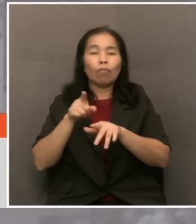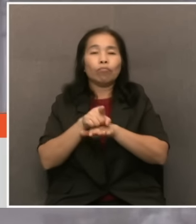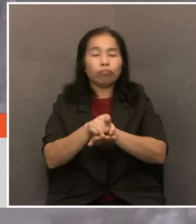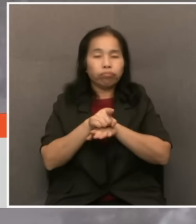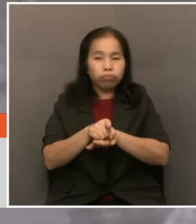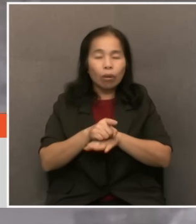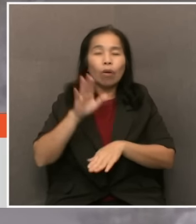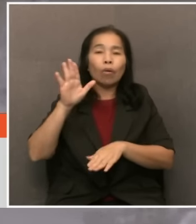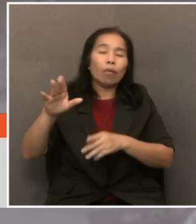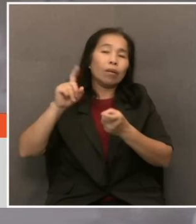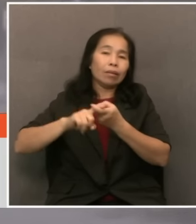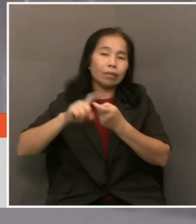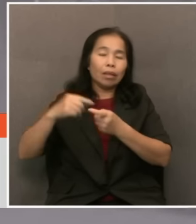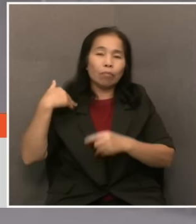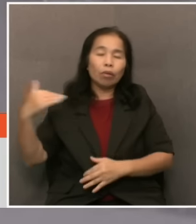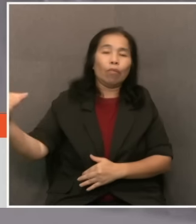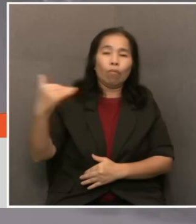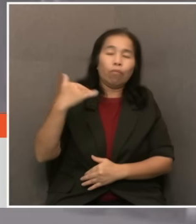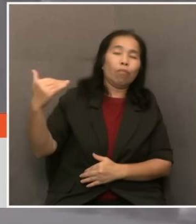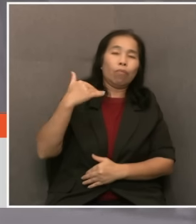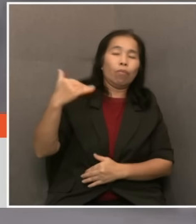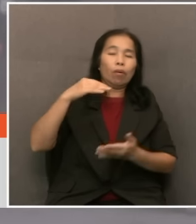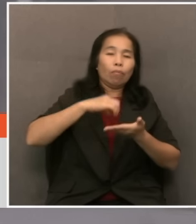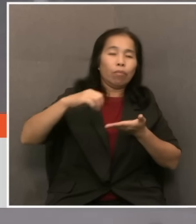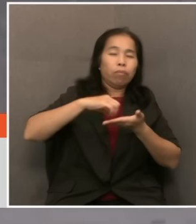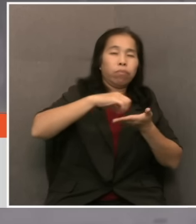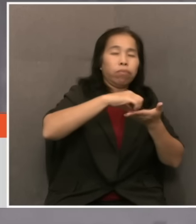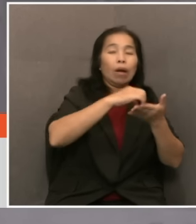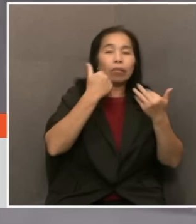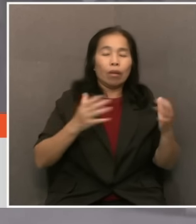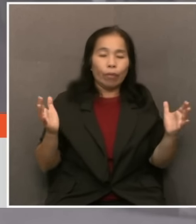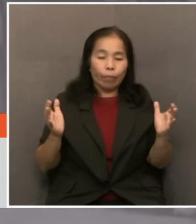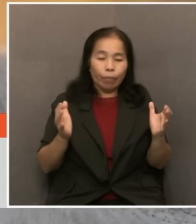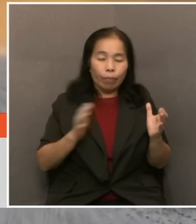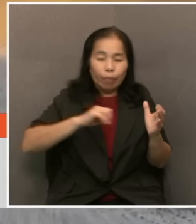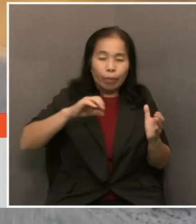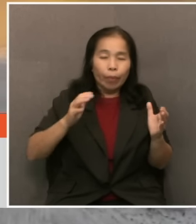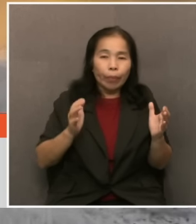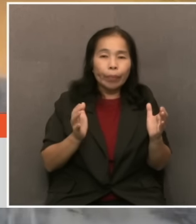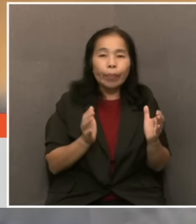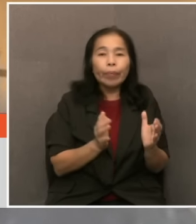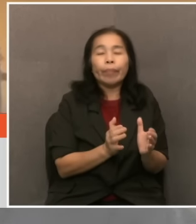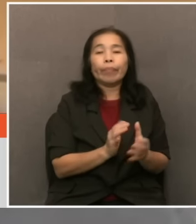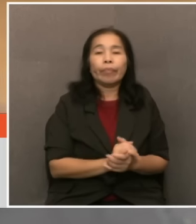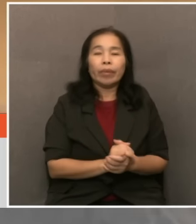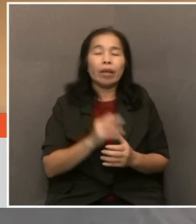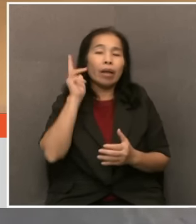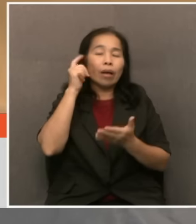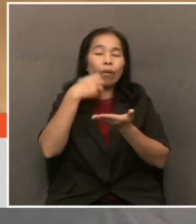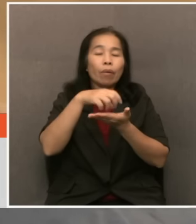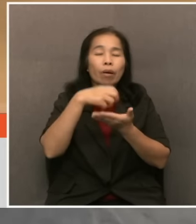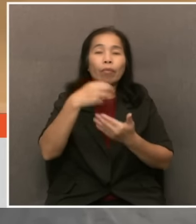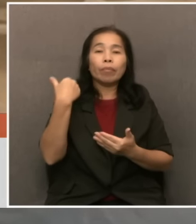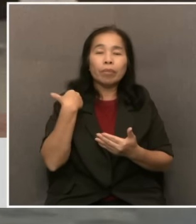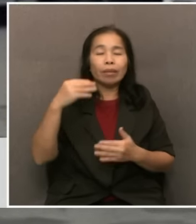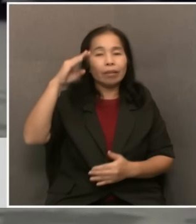อยๆยึดพื้นที่ของยูเครนได้มากขึ้นเรื่อยๆมาจนถึงตอนนี้นะคะแหล่งข่าวรายนี้ยังได้ย้ำข้อมูลค่ะว่ามี